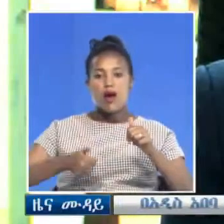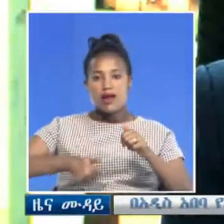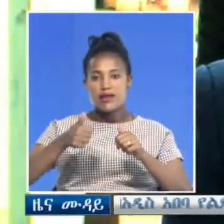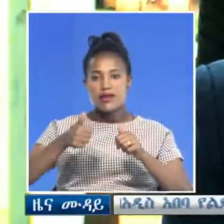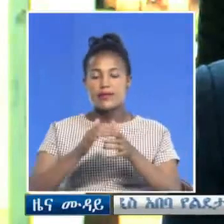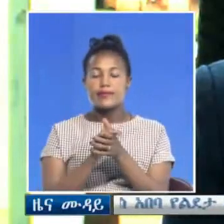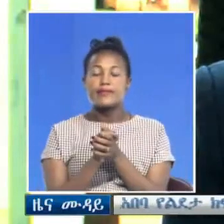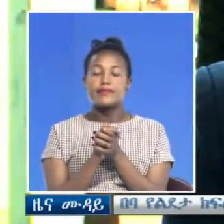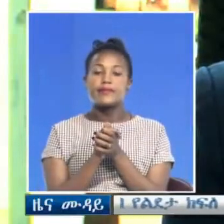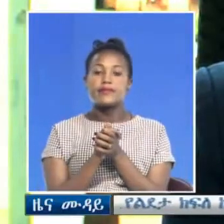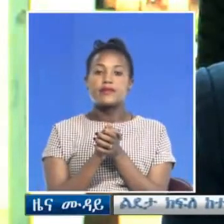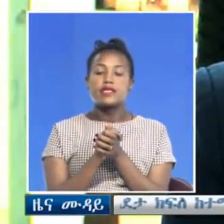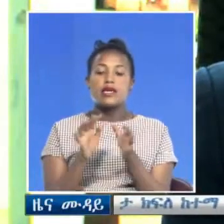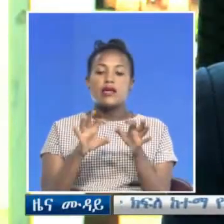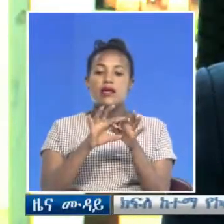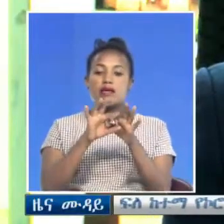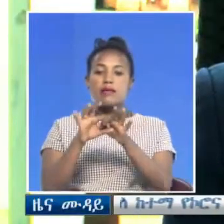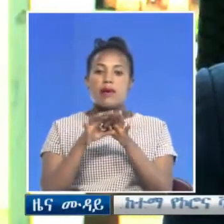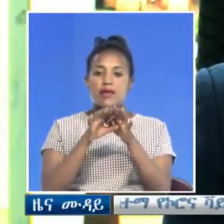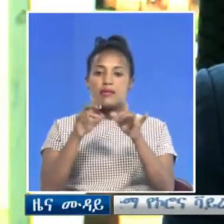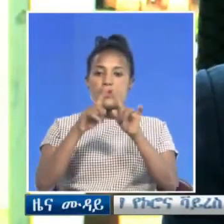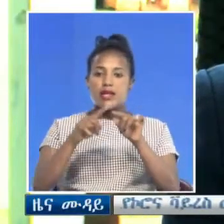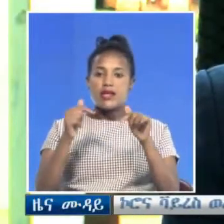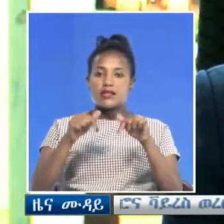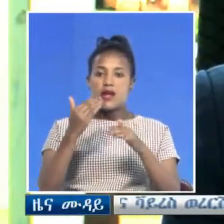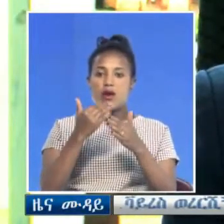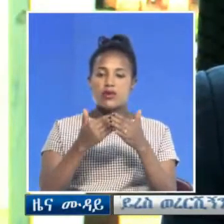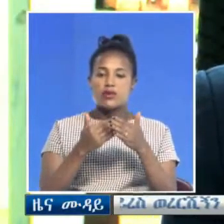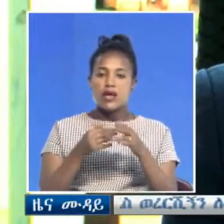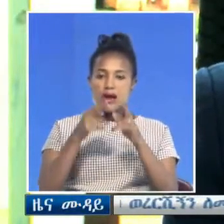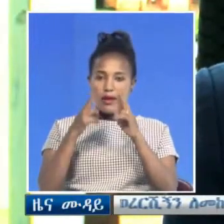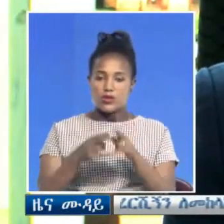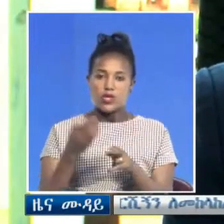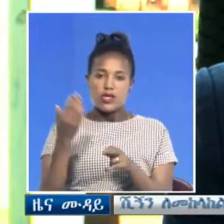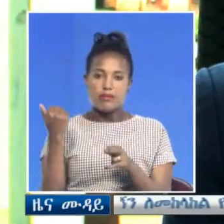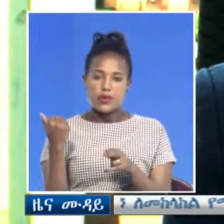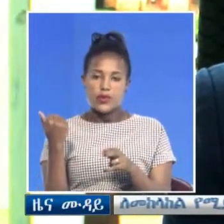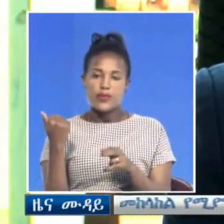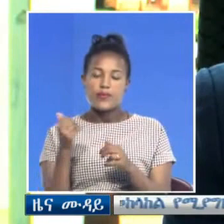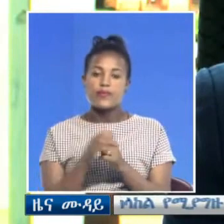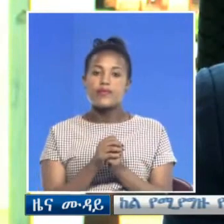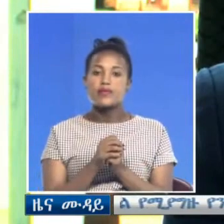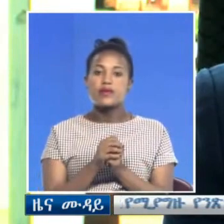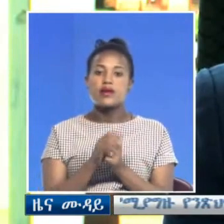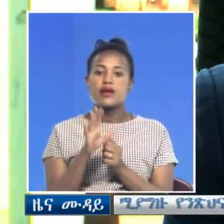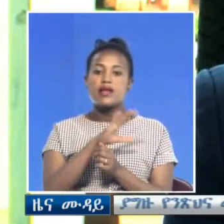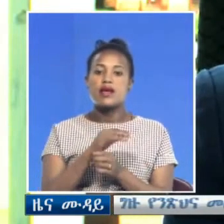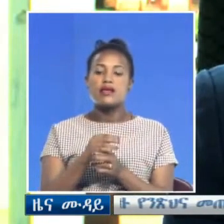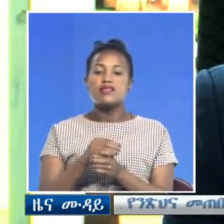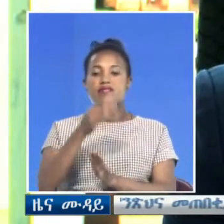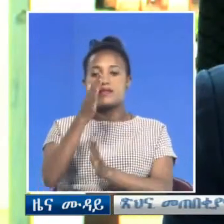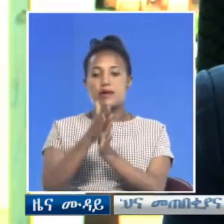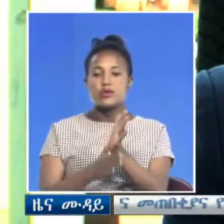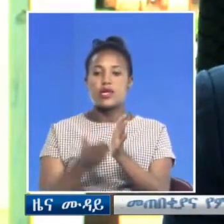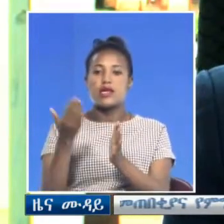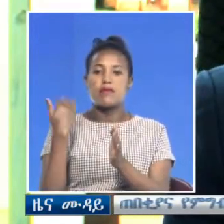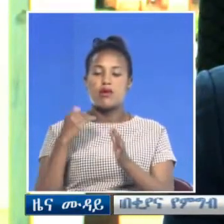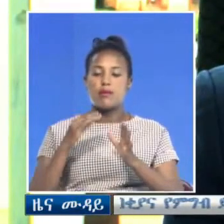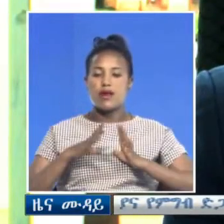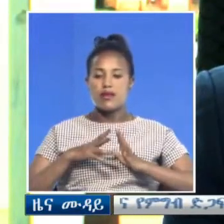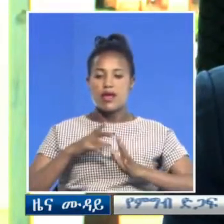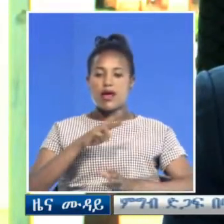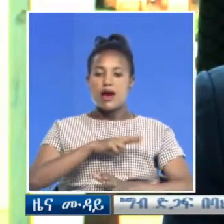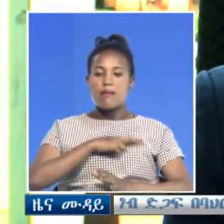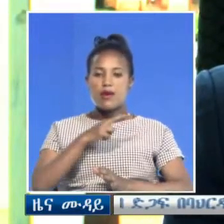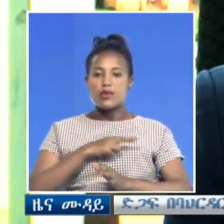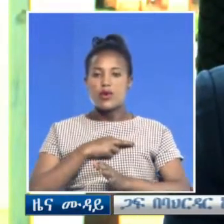በዋናነት የማህበረሰቡ በተለይ እስካሁን ድረስ ሲያከብራቸው የነበሩ እና ሲያከናውናቸው የነበሩ ባህላዊና ሃይማኖታዊ